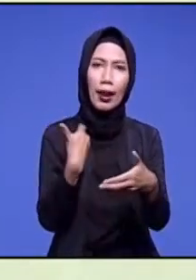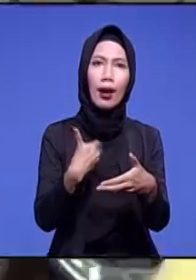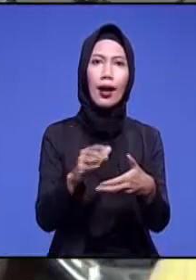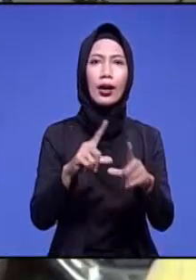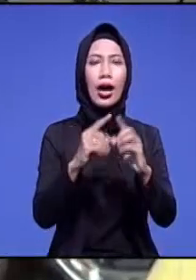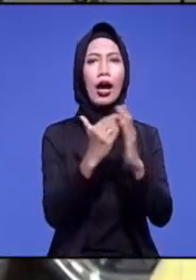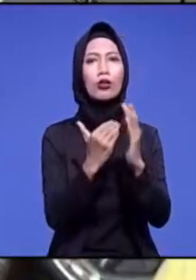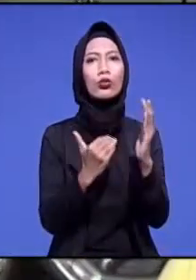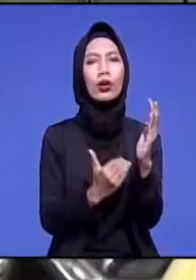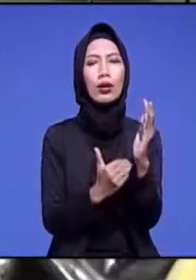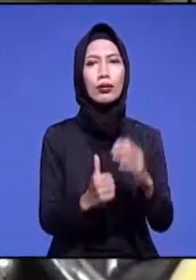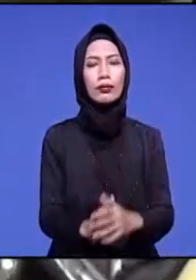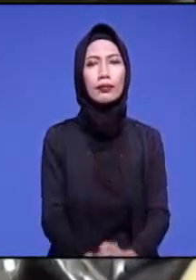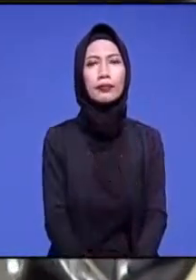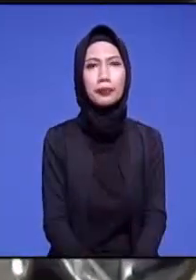patuh ya.